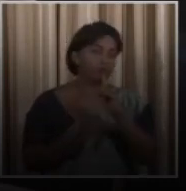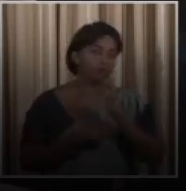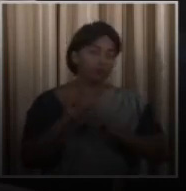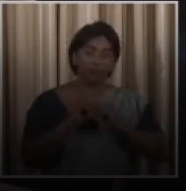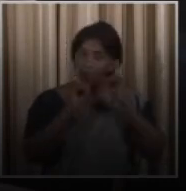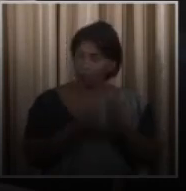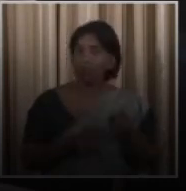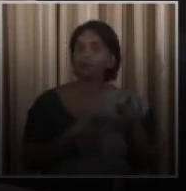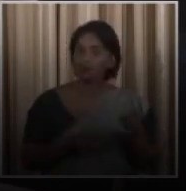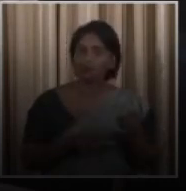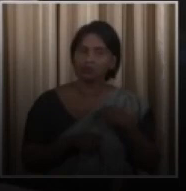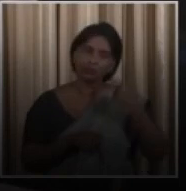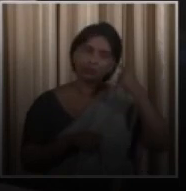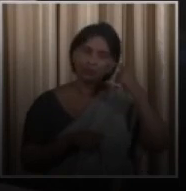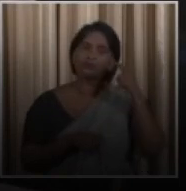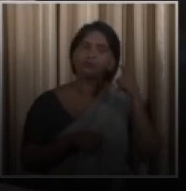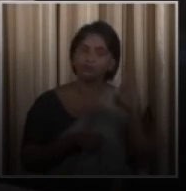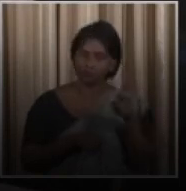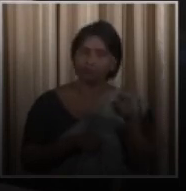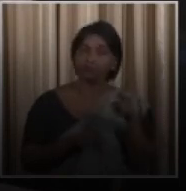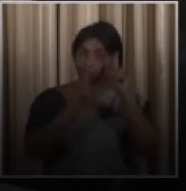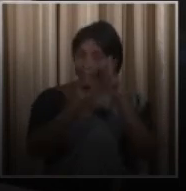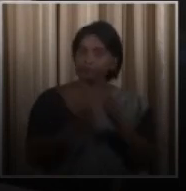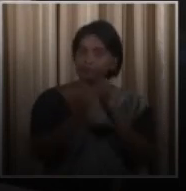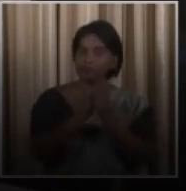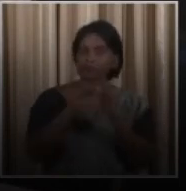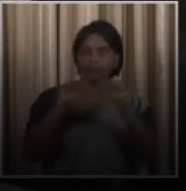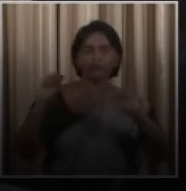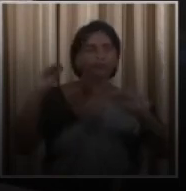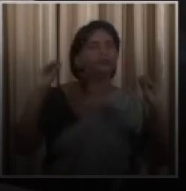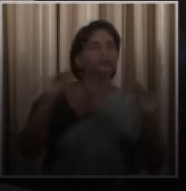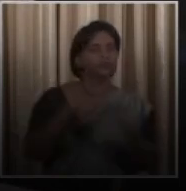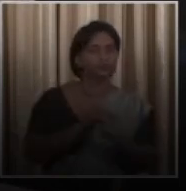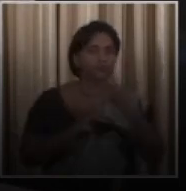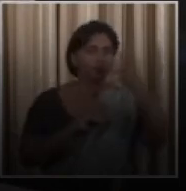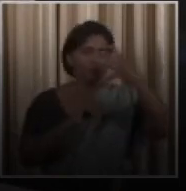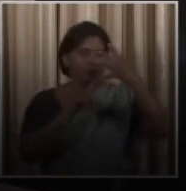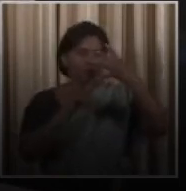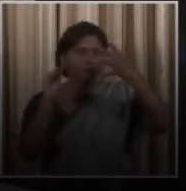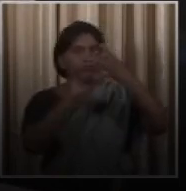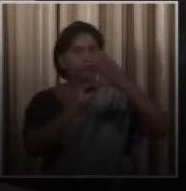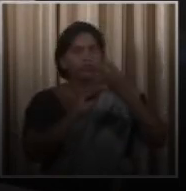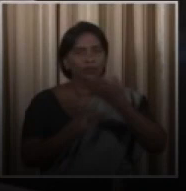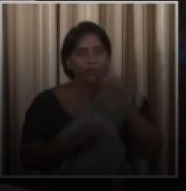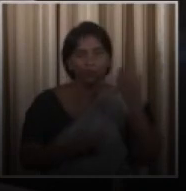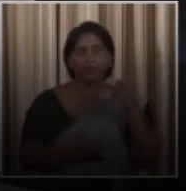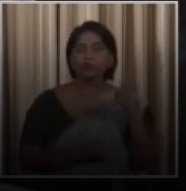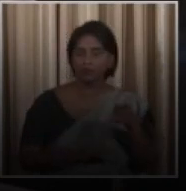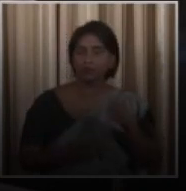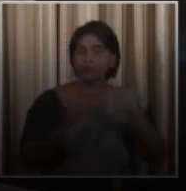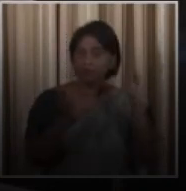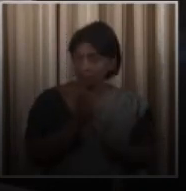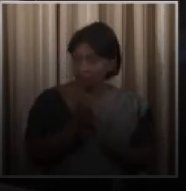ඒක නම් ඒ නිසා මම හිතනවා ඔබතුමාගෙන් එවැනි සංශෝධනයක් මේකේ හතරවෙනි වගන්තිර වගේ ගේන්න පුළුවන් අන්නේ